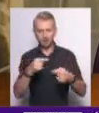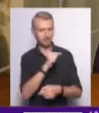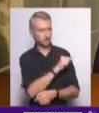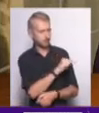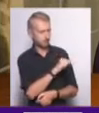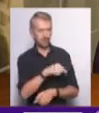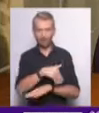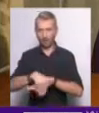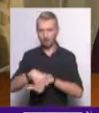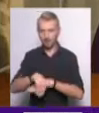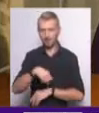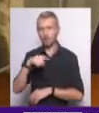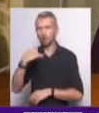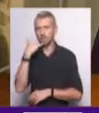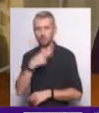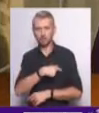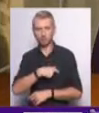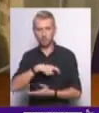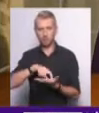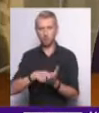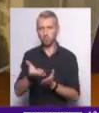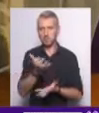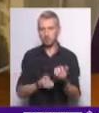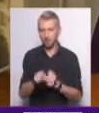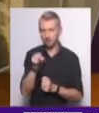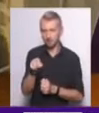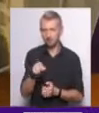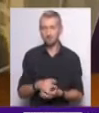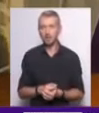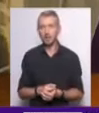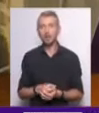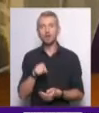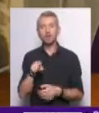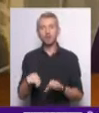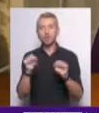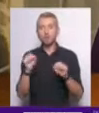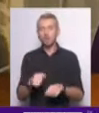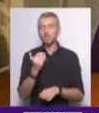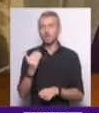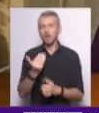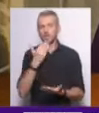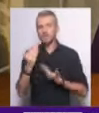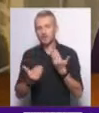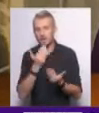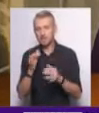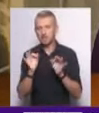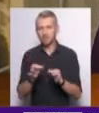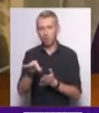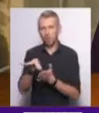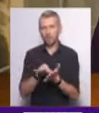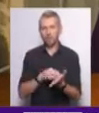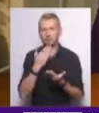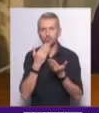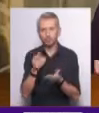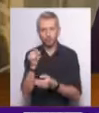депутатської приймальні, а також номер телефону депутатської приймальні пана Володимира Назаренка, тож ви зможете ваші звернення, звичайно, одразу адресувати